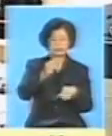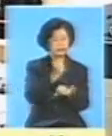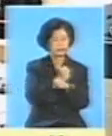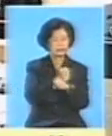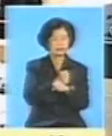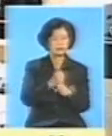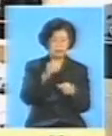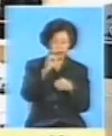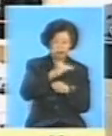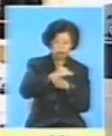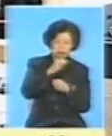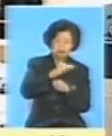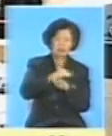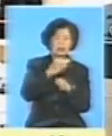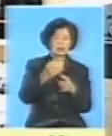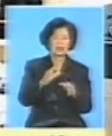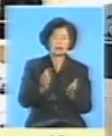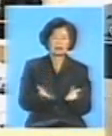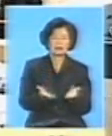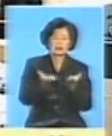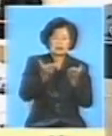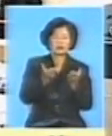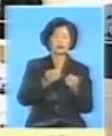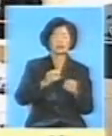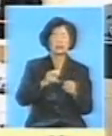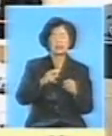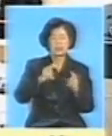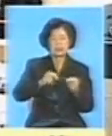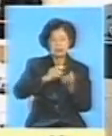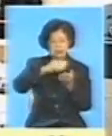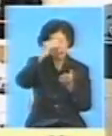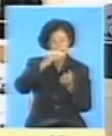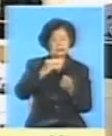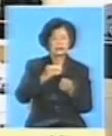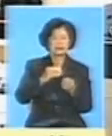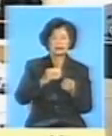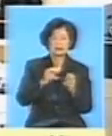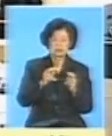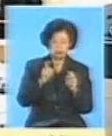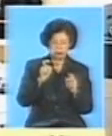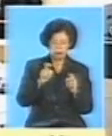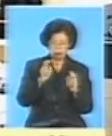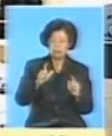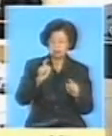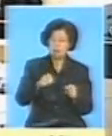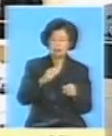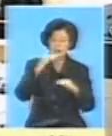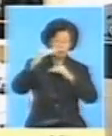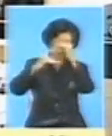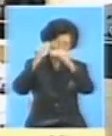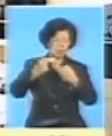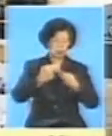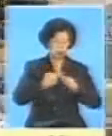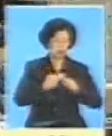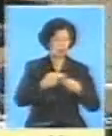งานก็เอามาฝึกเราจะได้ยกระดับนิสิตนักศึกษาเราให้มากขึ้นก็สารศึกษาต่างๆก็ต้องพัฒนาตัวเองให้มากขึ้นไม่ใช่เ